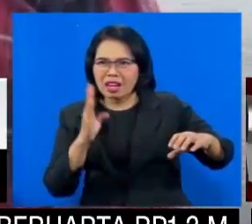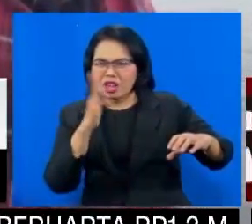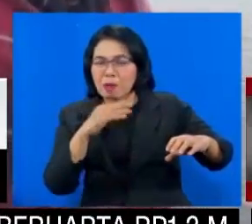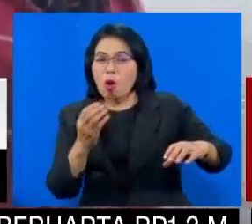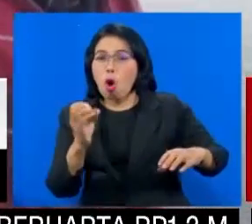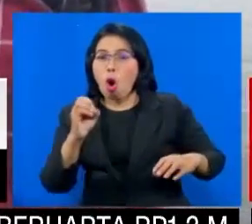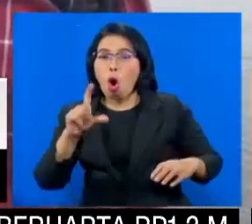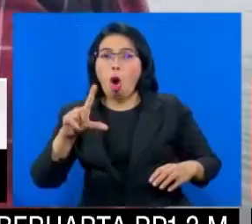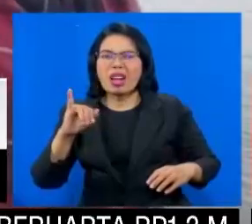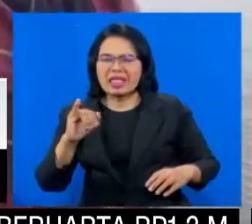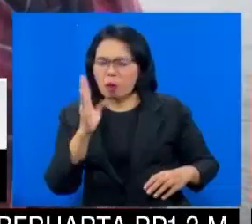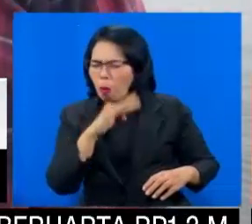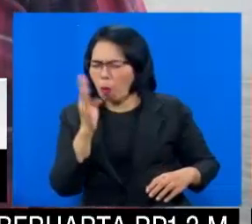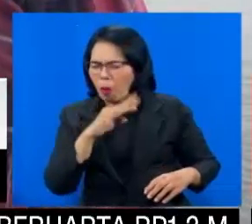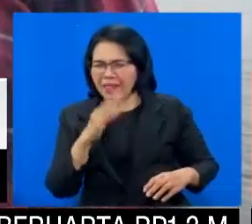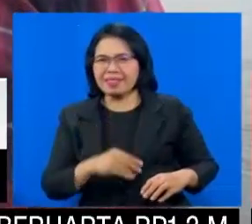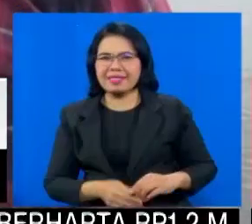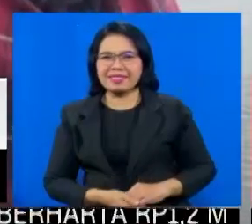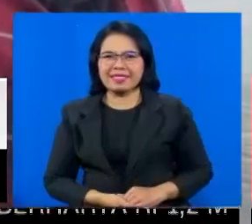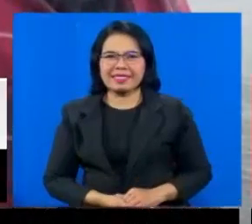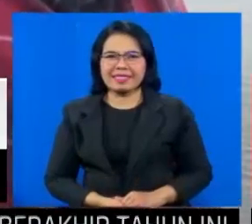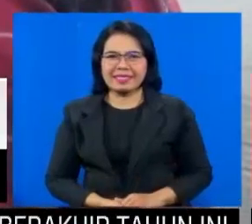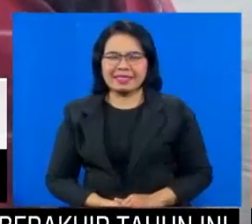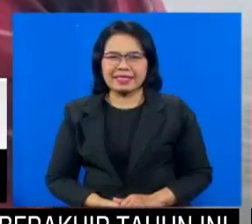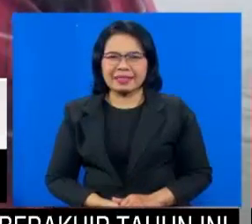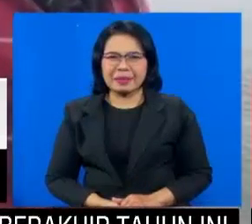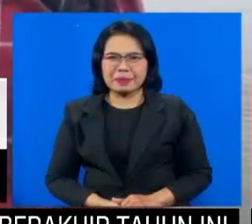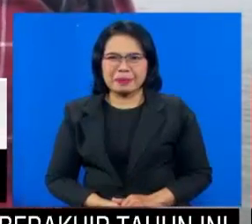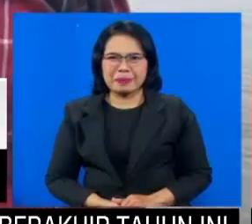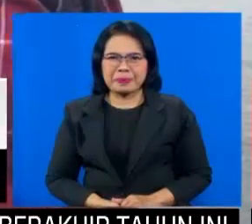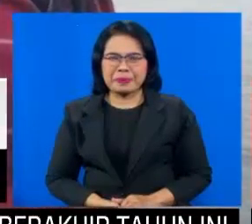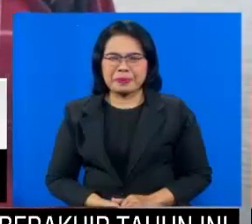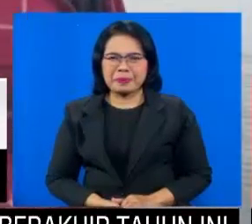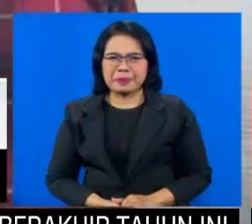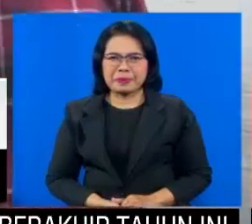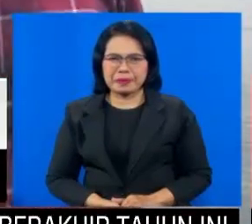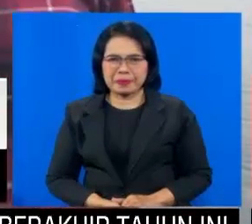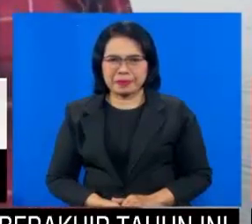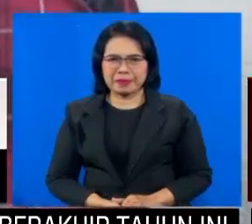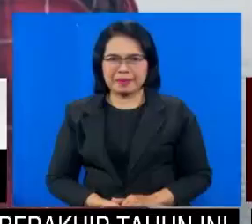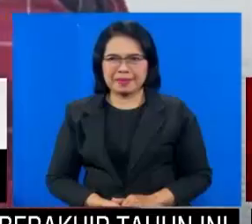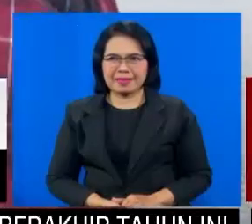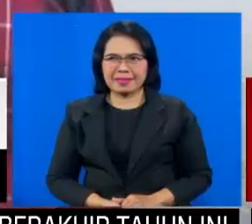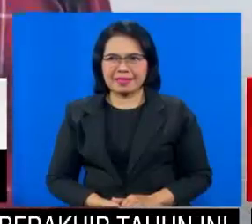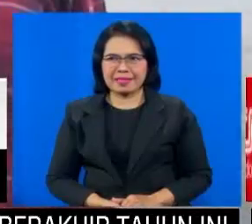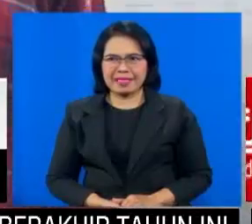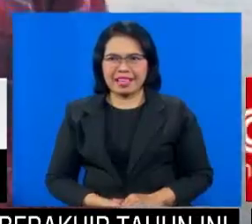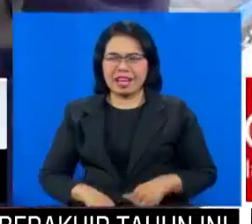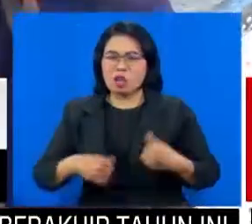Ya. Kalau udah biasa mah, kalau nggak biasa pulang juga, pulang. Jadi harus dilakukan sama orang yang udah.